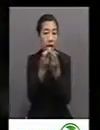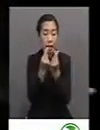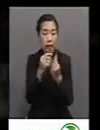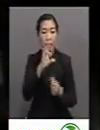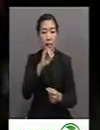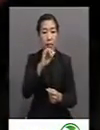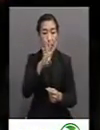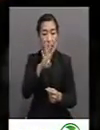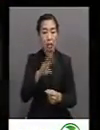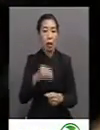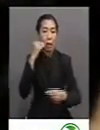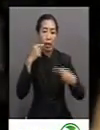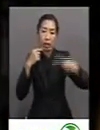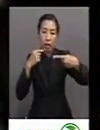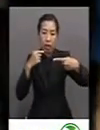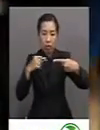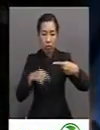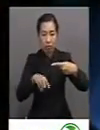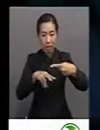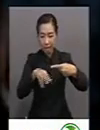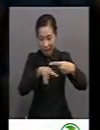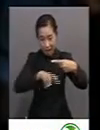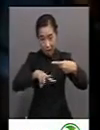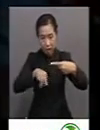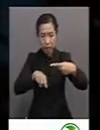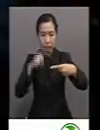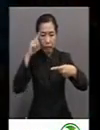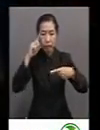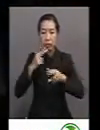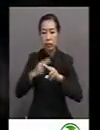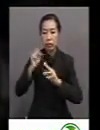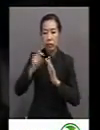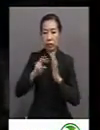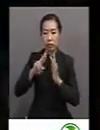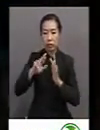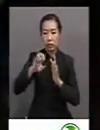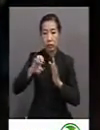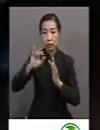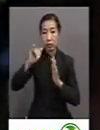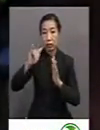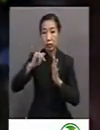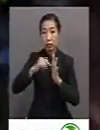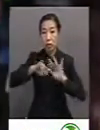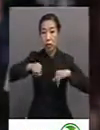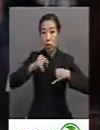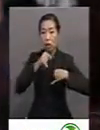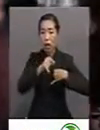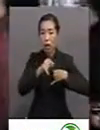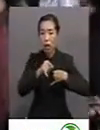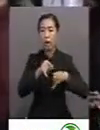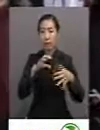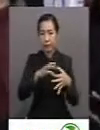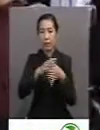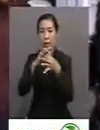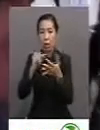นบ้านชั้นเดียวยกสูงซึ่งข้อมูลจากการสืบสวนทราบว่านายสุริยาซาท่าไม้ผู้อาศัยบ้านหลังนี้เป็นเครือข่ายขบว